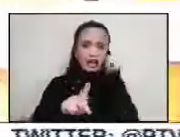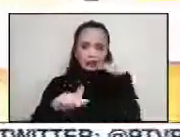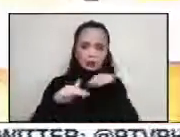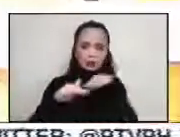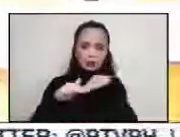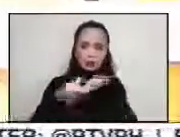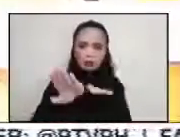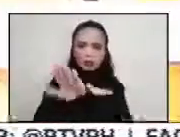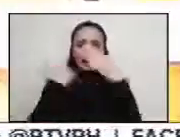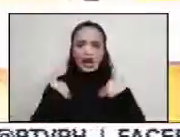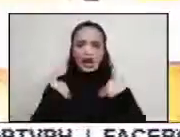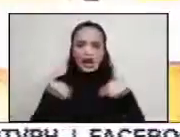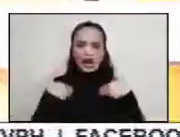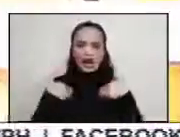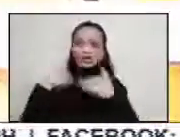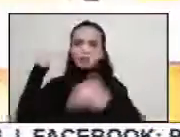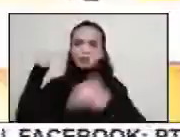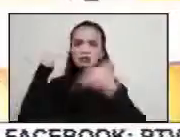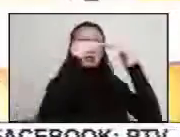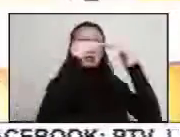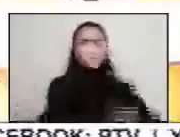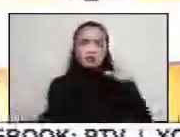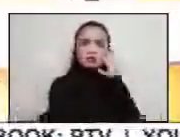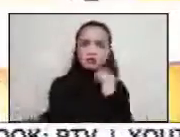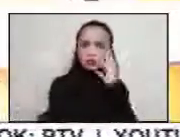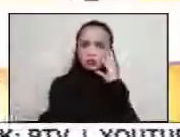tayo. Yes. Kung tayo ay